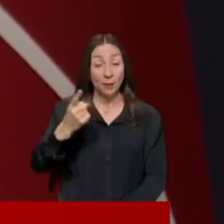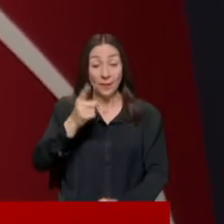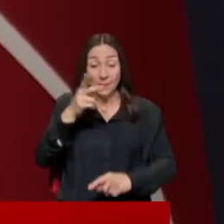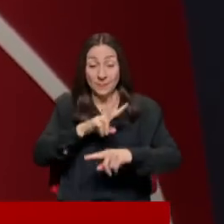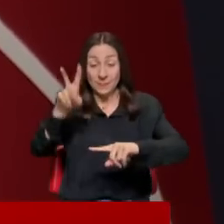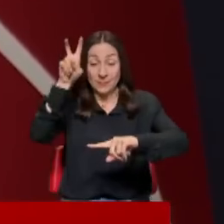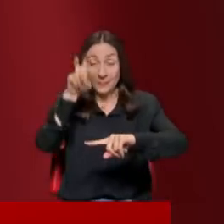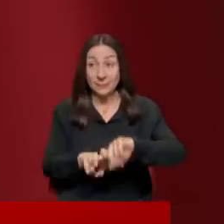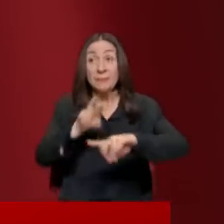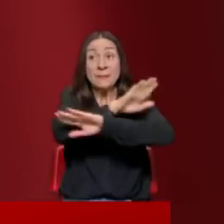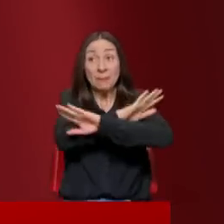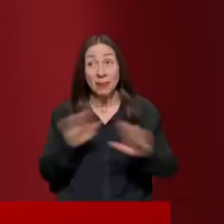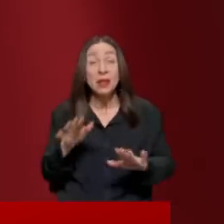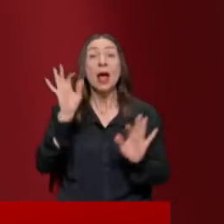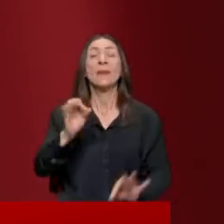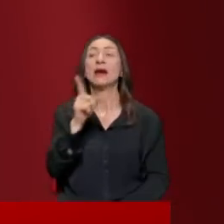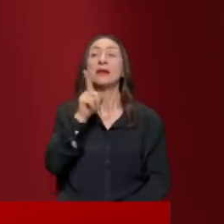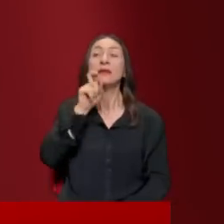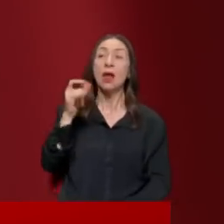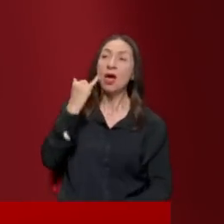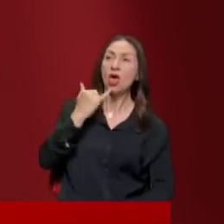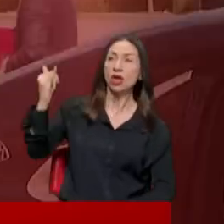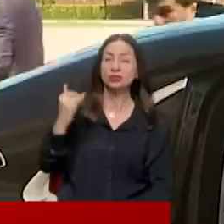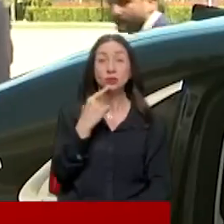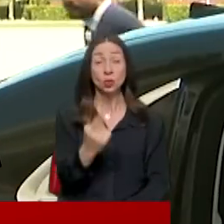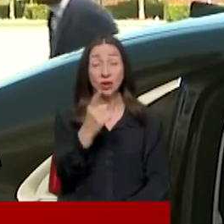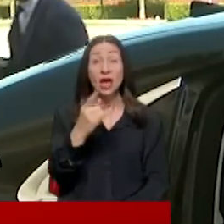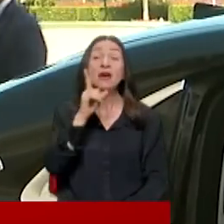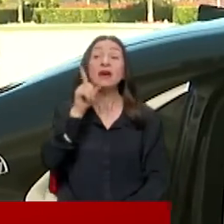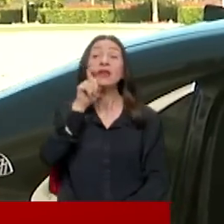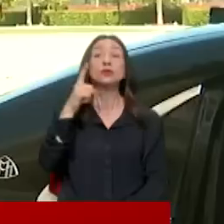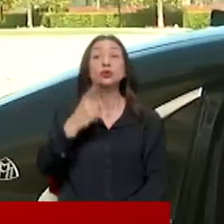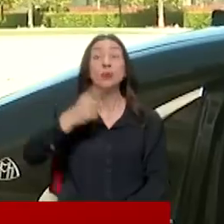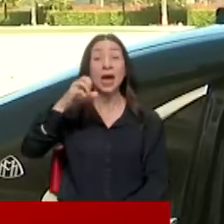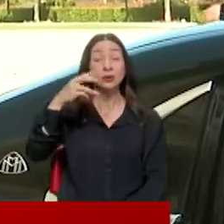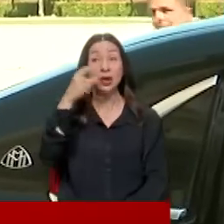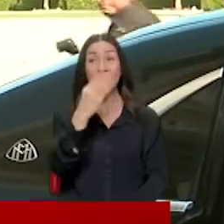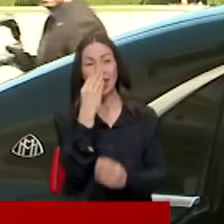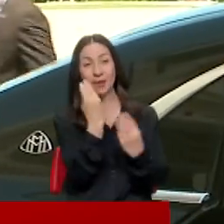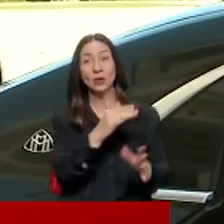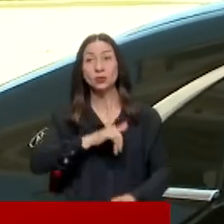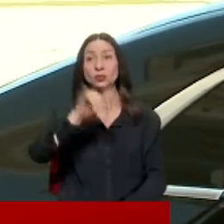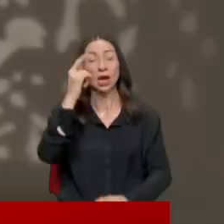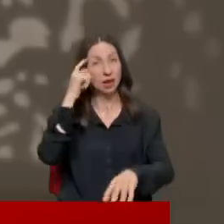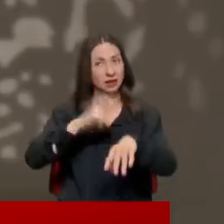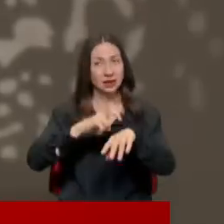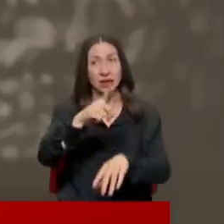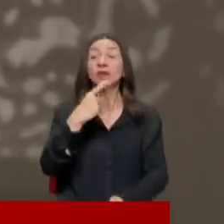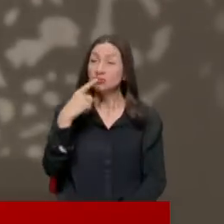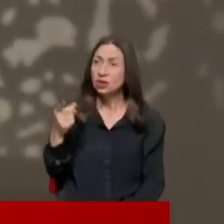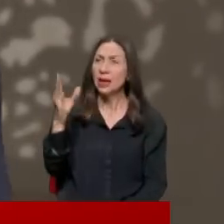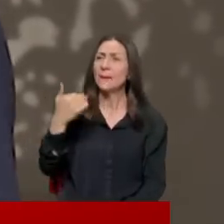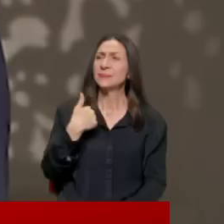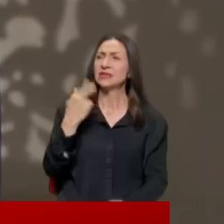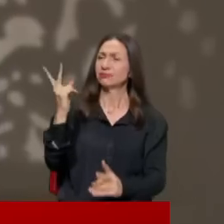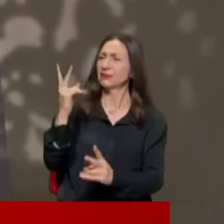Cumhurbaşkanlığı makamına oturur oturmaz Katar emirini arayacağını söyledi. Katar'ın Cumhurbaşkanı Erdoğan'a hibe ettiği uçağı da hatırlatarak. Diyecek ki ona,